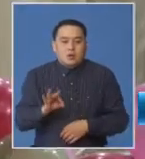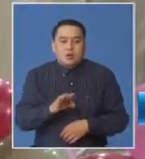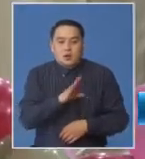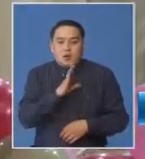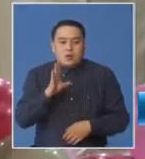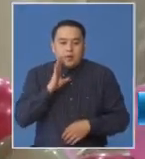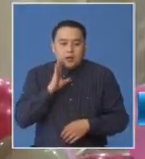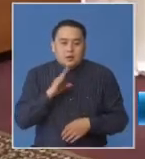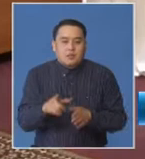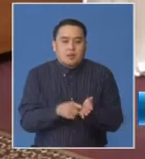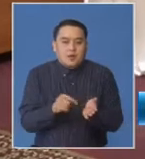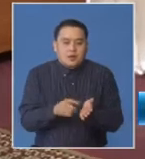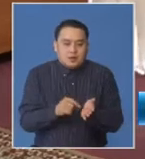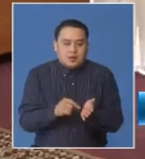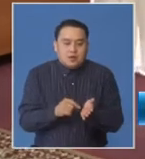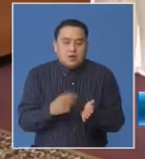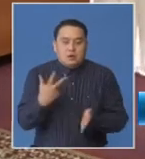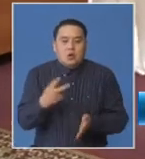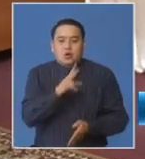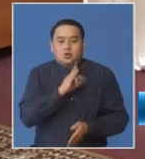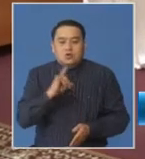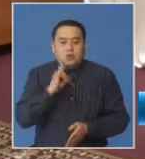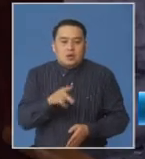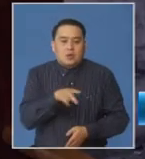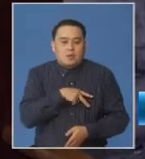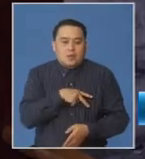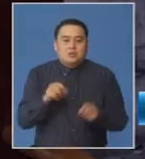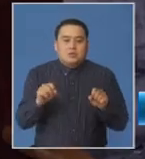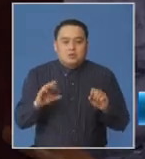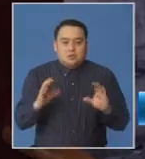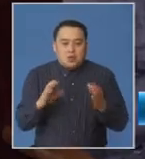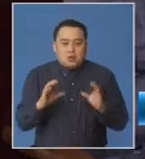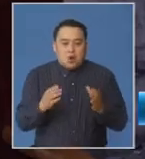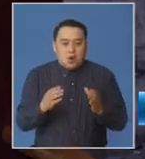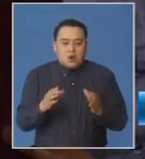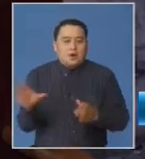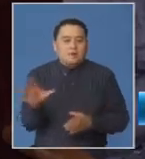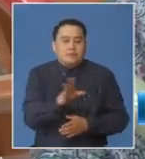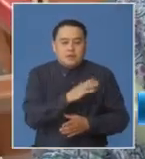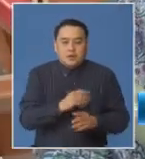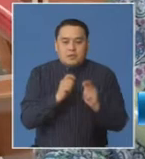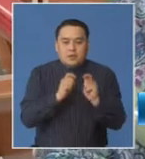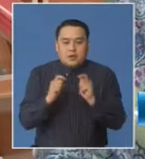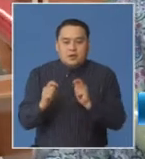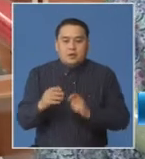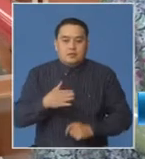многодетных матерей и пенсионерок. Трем женщинам вручили медаль Кумысалка. Впрочем, никто не остался без подарков.